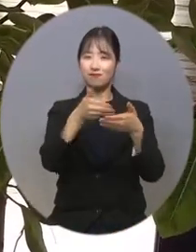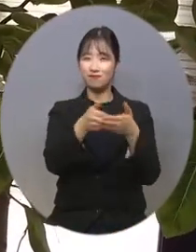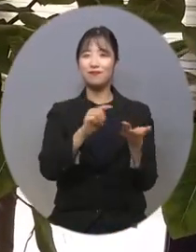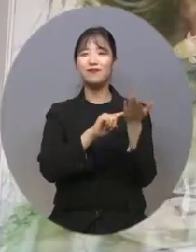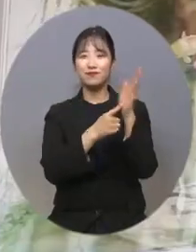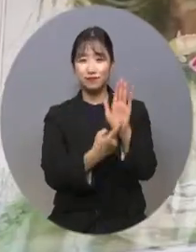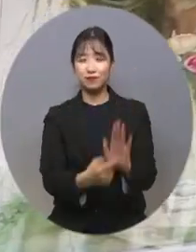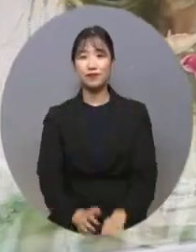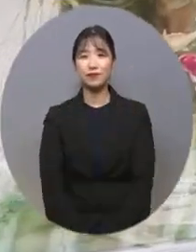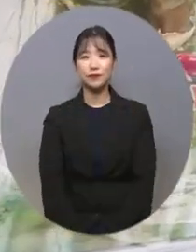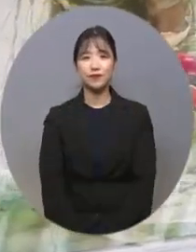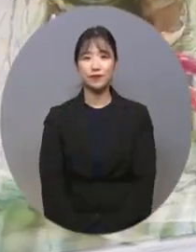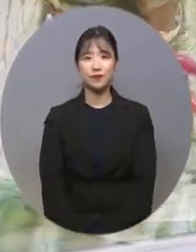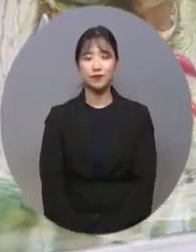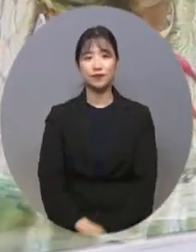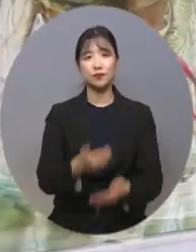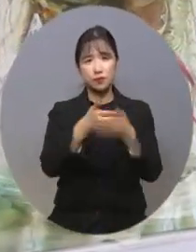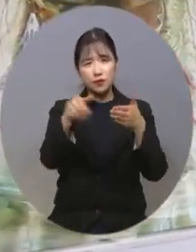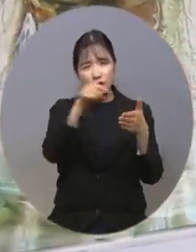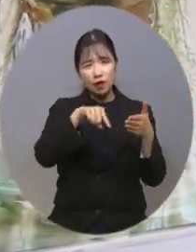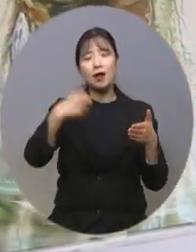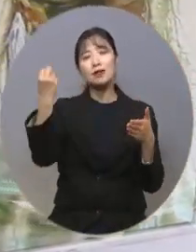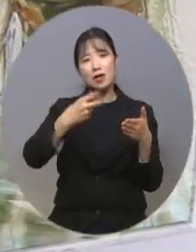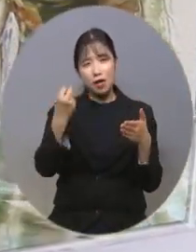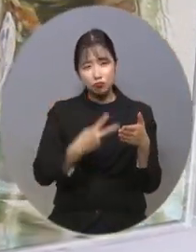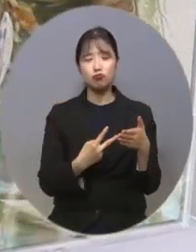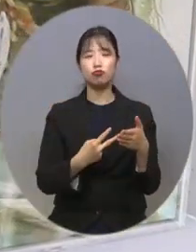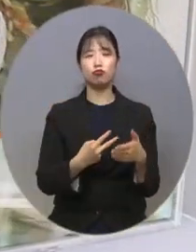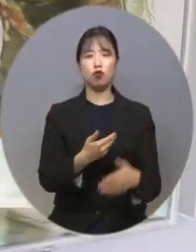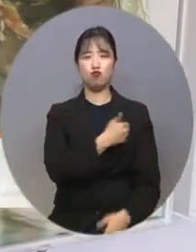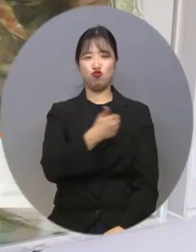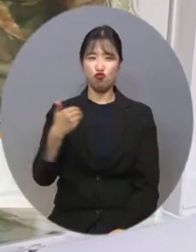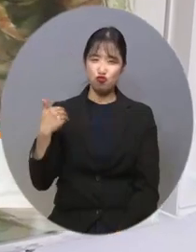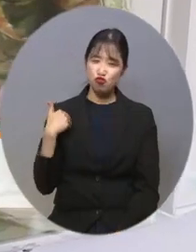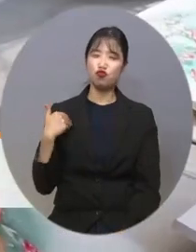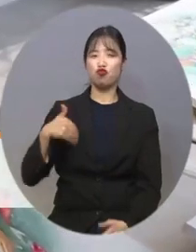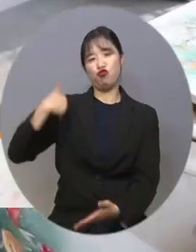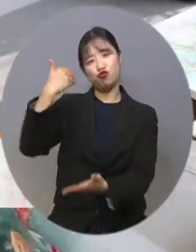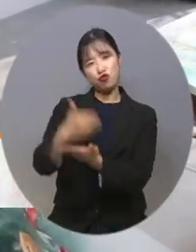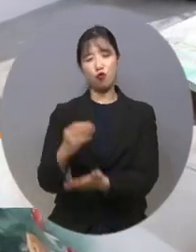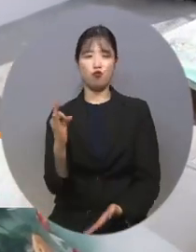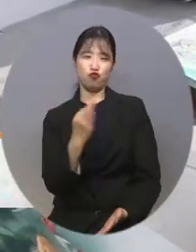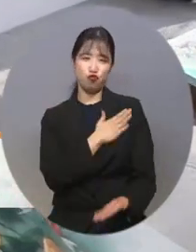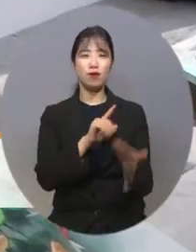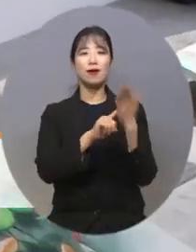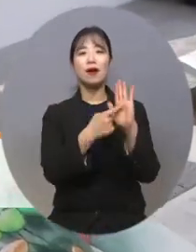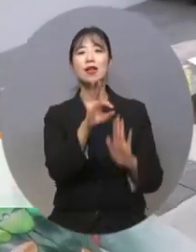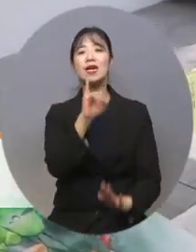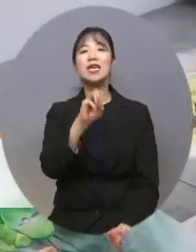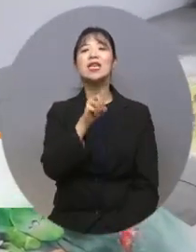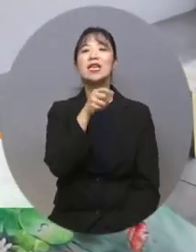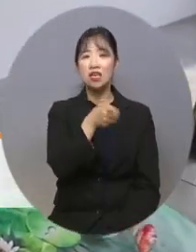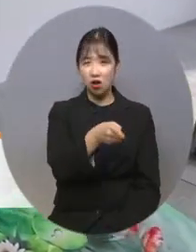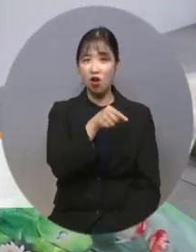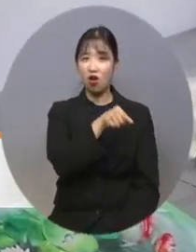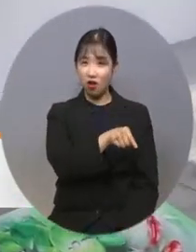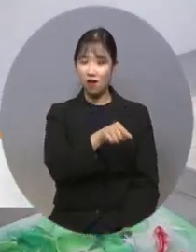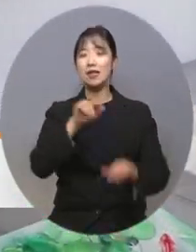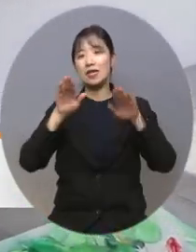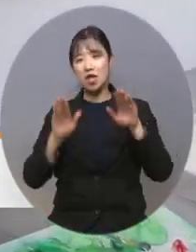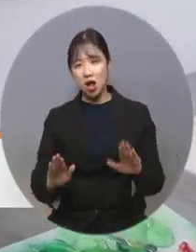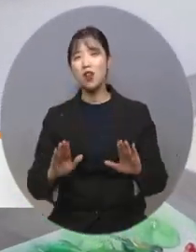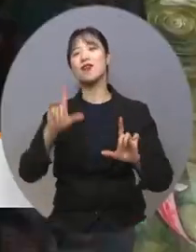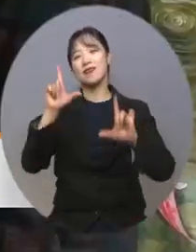펼쳐졌습니다. 민화 속에 자주 등장하며 풍요와 부기를 나타내는 잉어를 현대적으로 재해석한